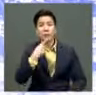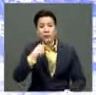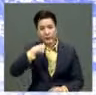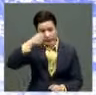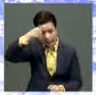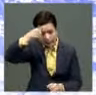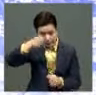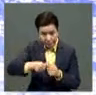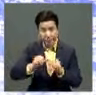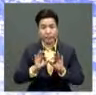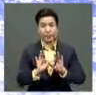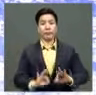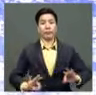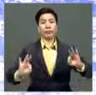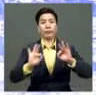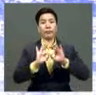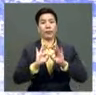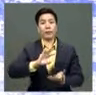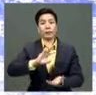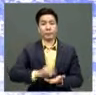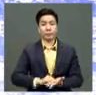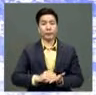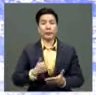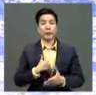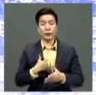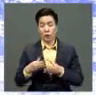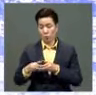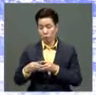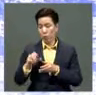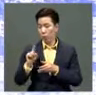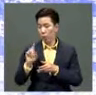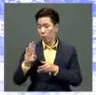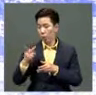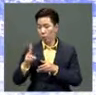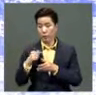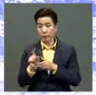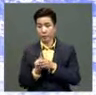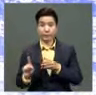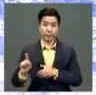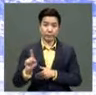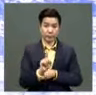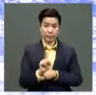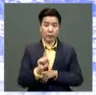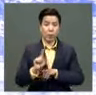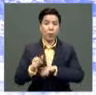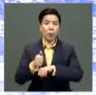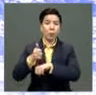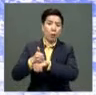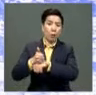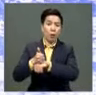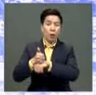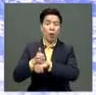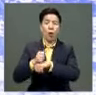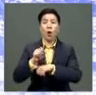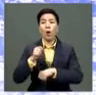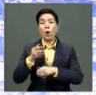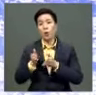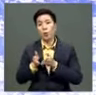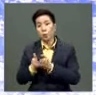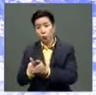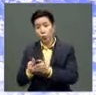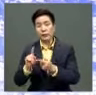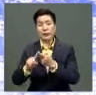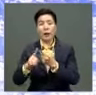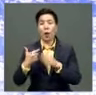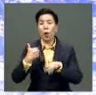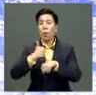ทเรียนที่สำคัญแล้วผมเองในฐานะตัวแทนของทางสบคนะครับท่านผู้อำนวยการท่านหัวหน้าส่วนหัวหน้า